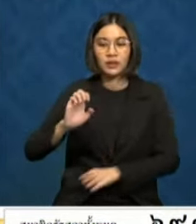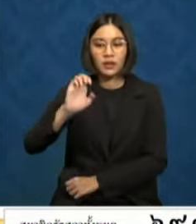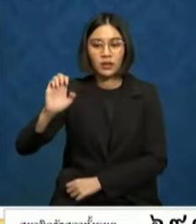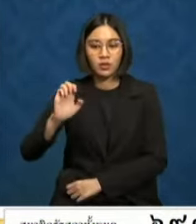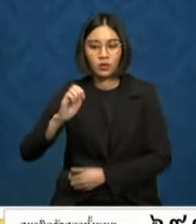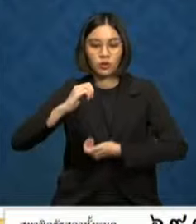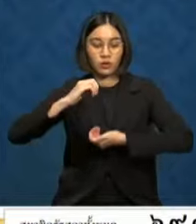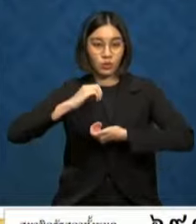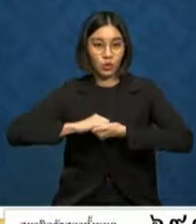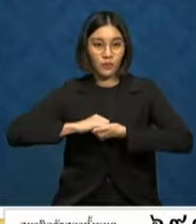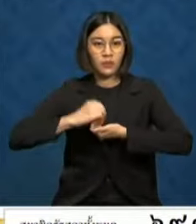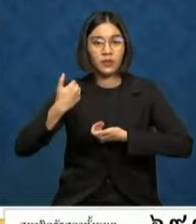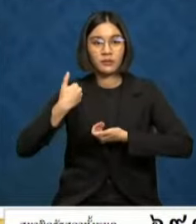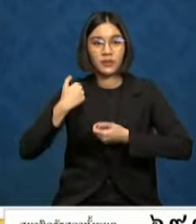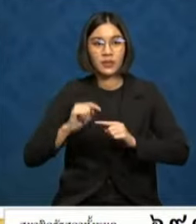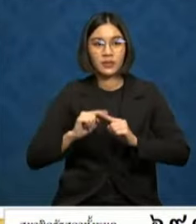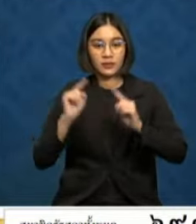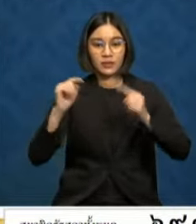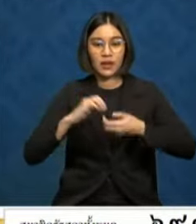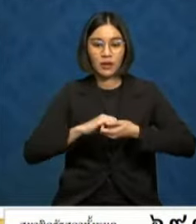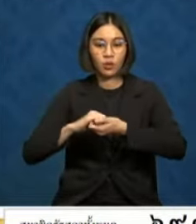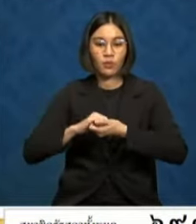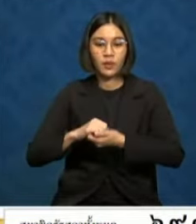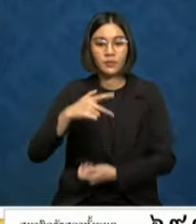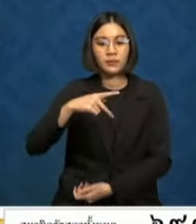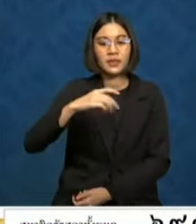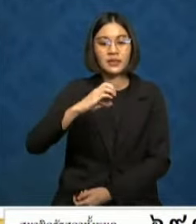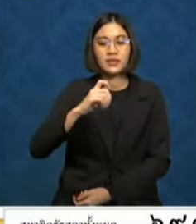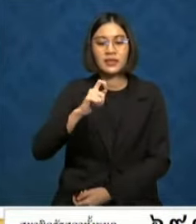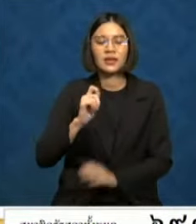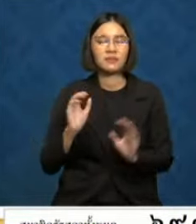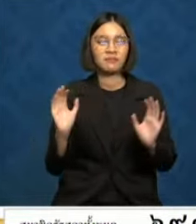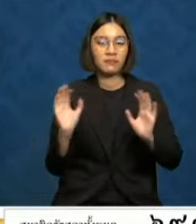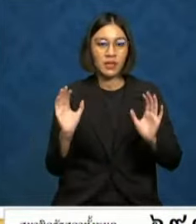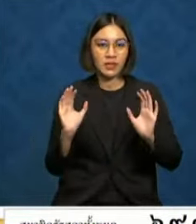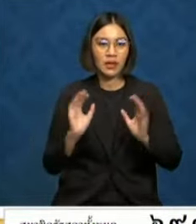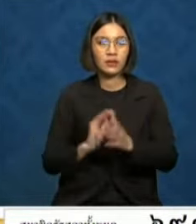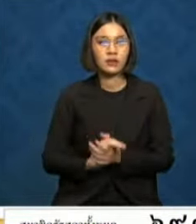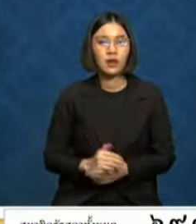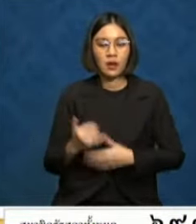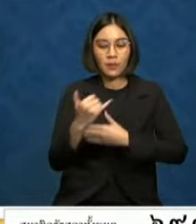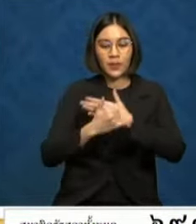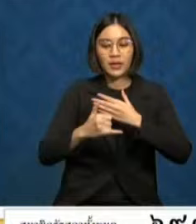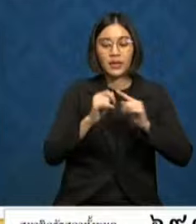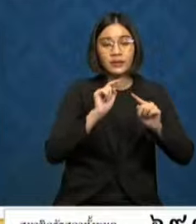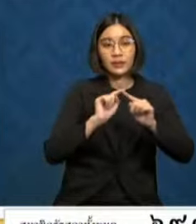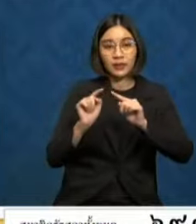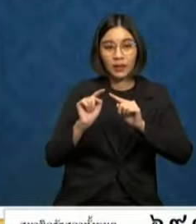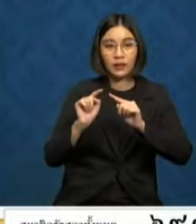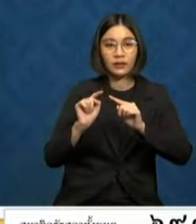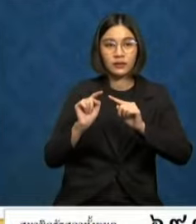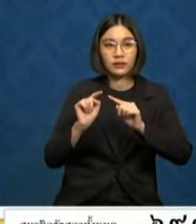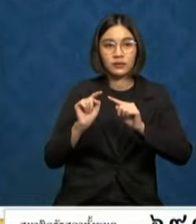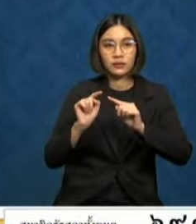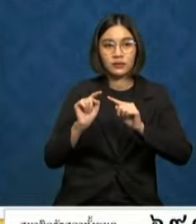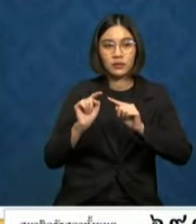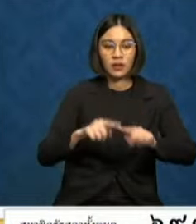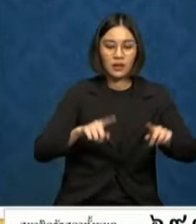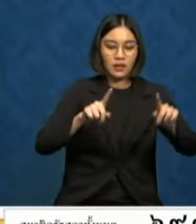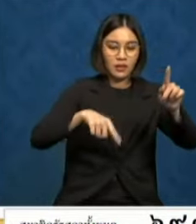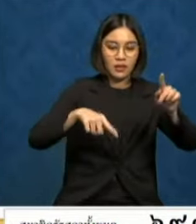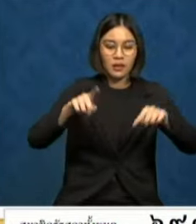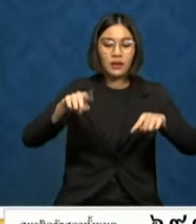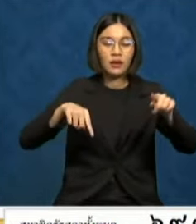มีความร่วมมือกันแต่ไม่ใช่ความร่วมมือ PCA ตรงนี้และหลายประเทศก็มีความแตกต่